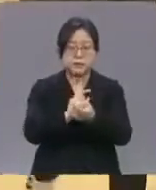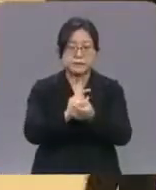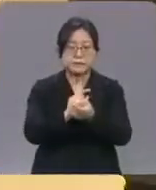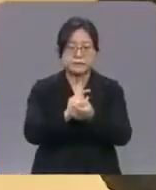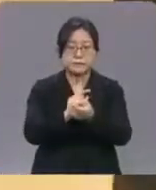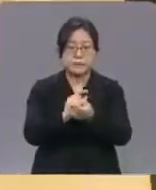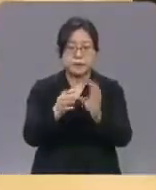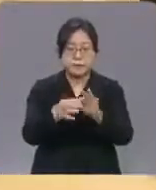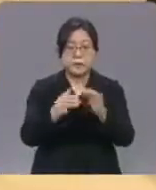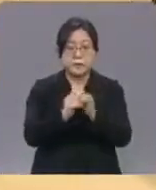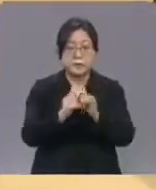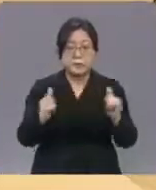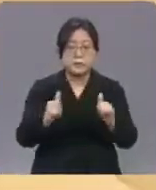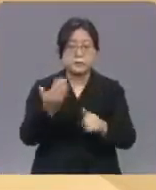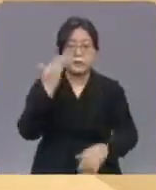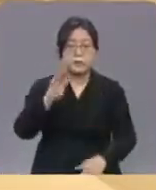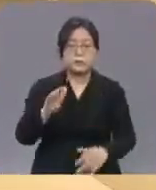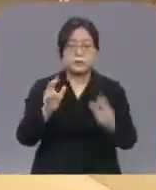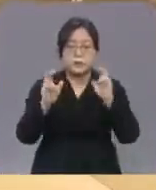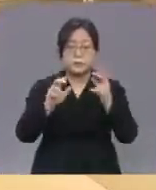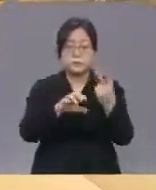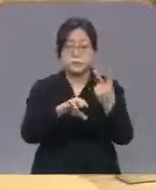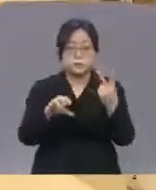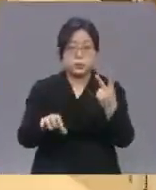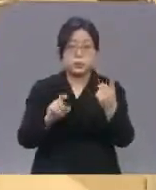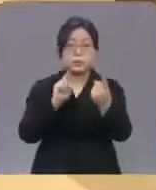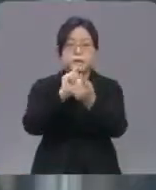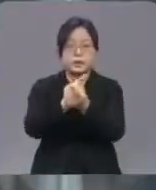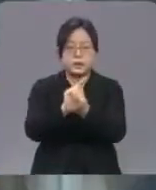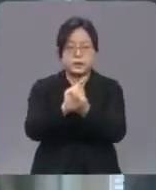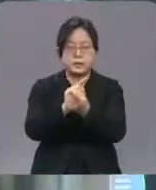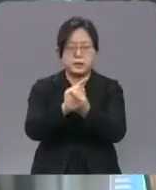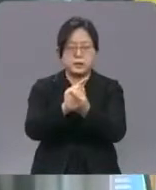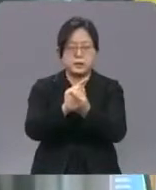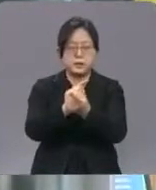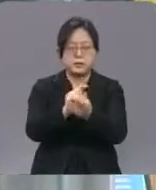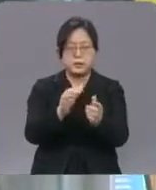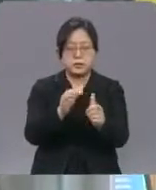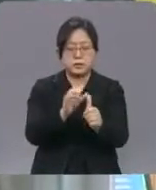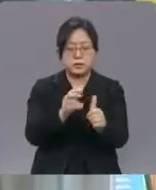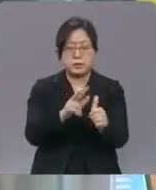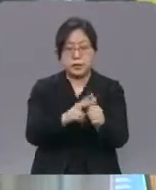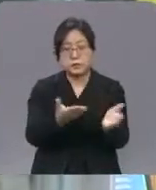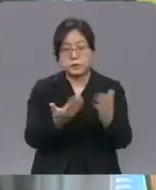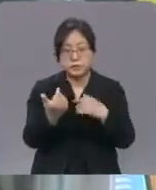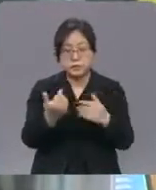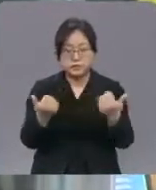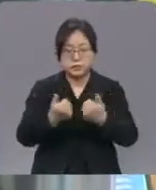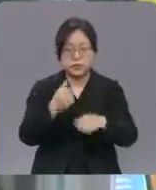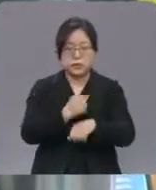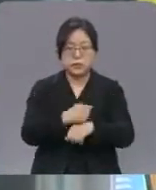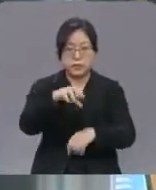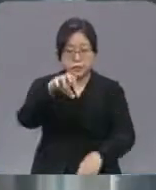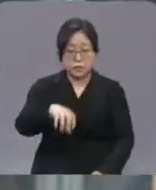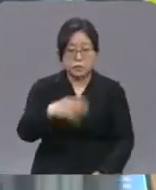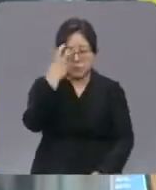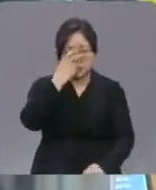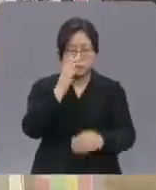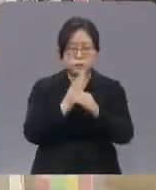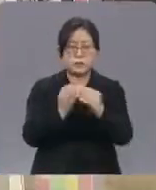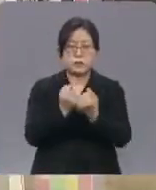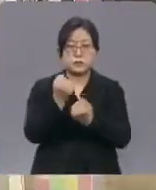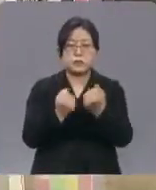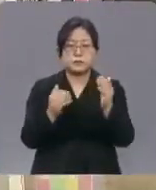부서 관계자들이 최근 업체 두 곳을 접촉해 복합 쇼핑몰 유치 문제를 논의했고 입지도 검토하고